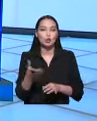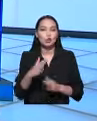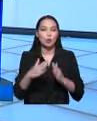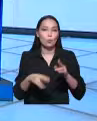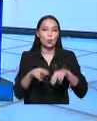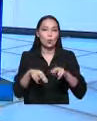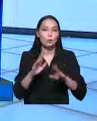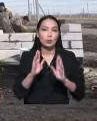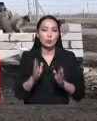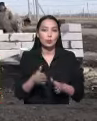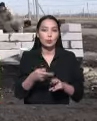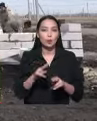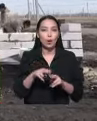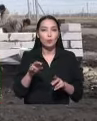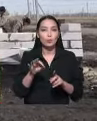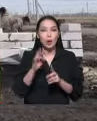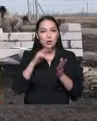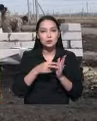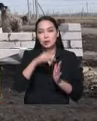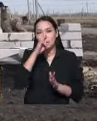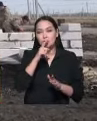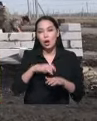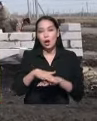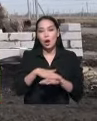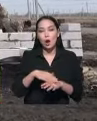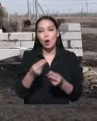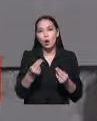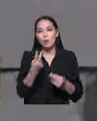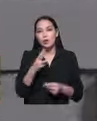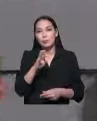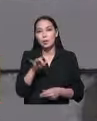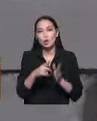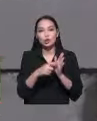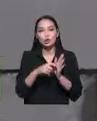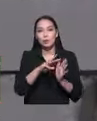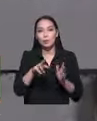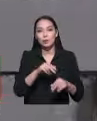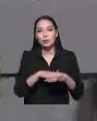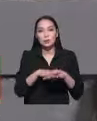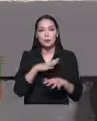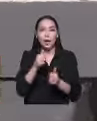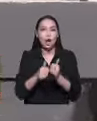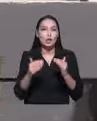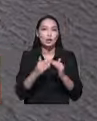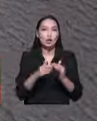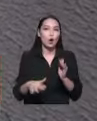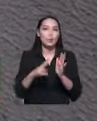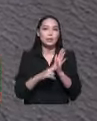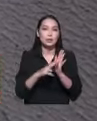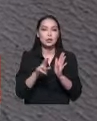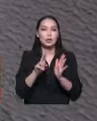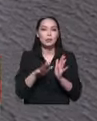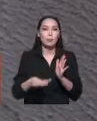Бұл мақсатта Қазақстан халқына қорынан 2 миллиард 700 миллион теңге бөлінген. Әр үйдің аумағы 80 шаршы метрден болады. Жергілікті